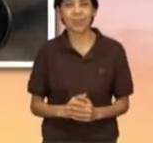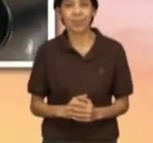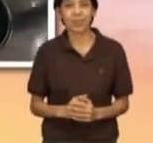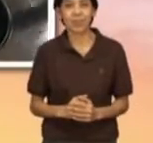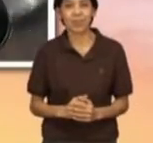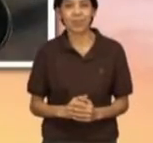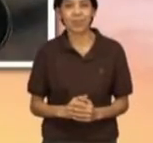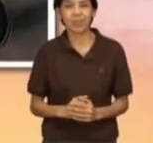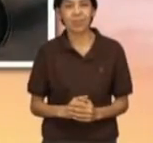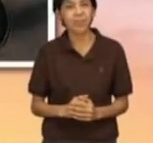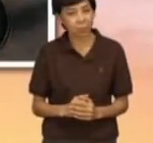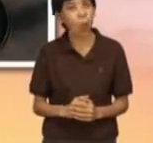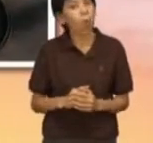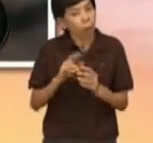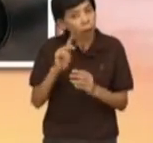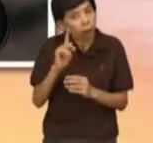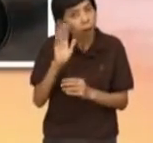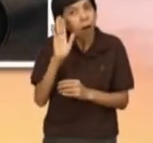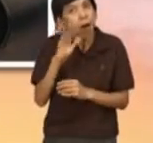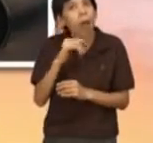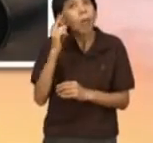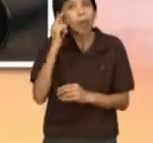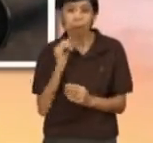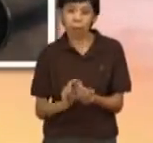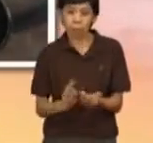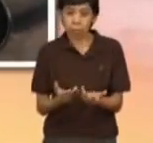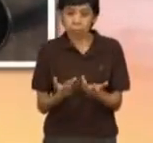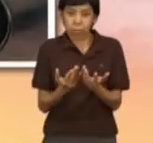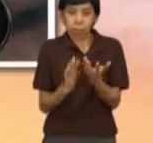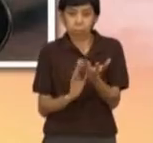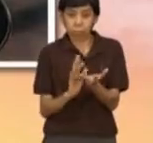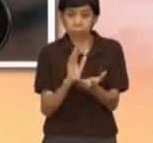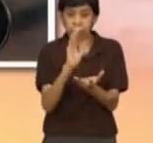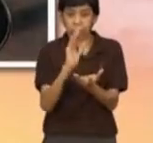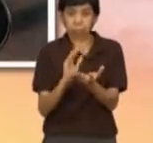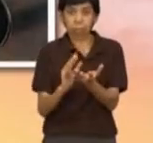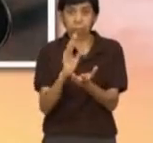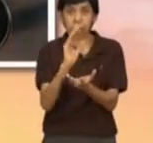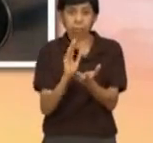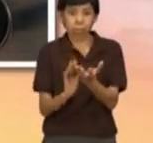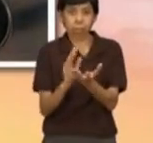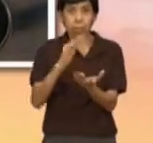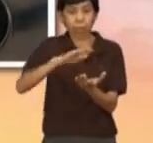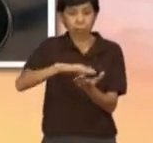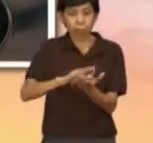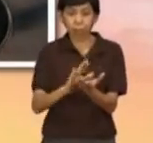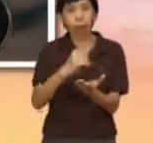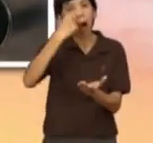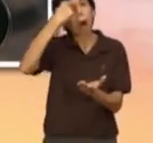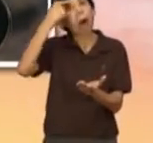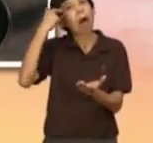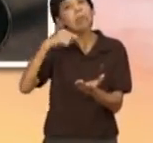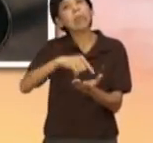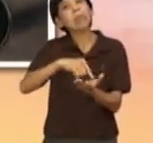นะ เขียวจริงด้วย เขียวถ้าไม่งั้นหนูไปลอยไว้ข้างหน้าเนี่ยไอมันจะลมใบผักดำหมดเล